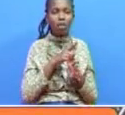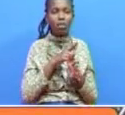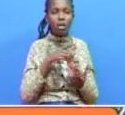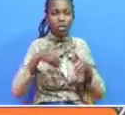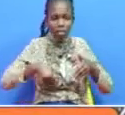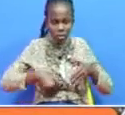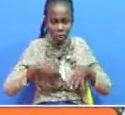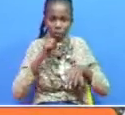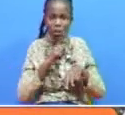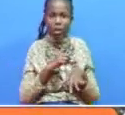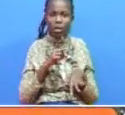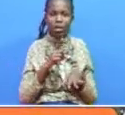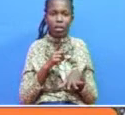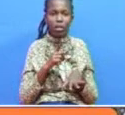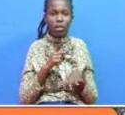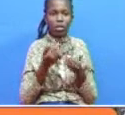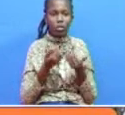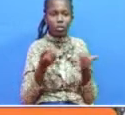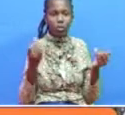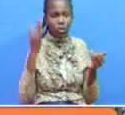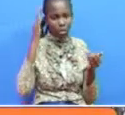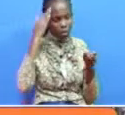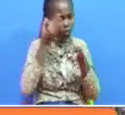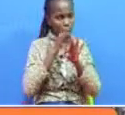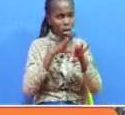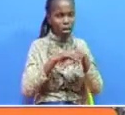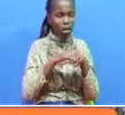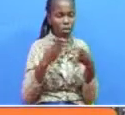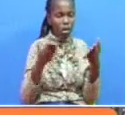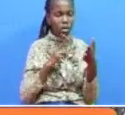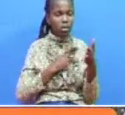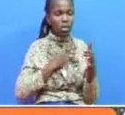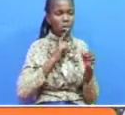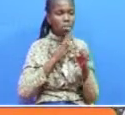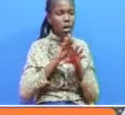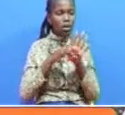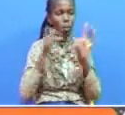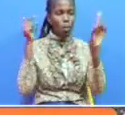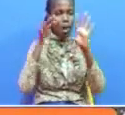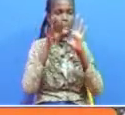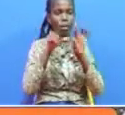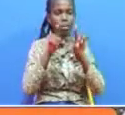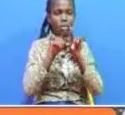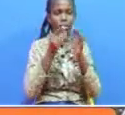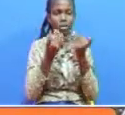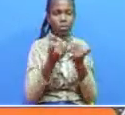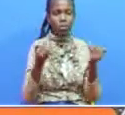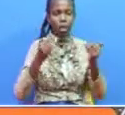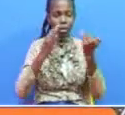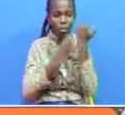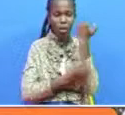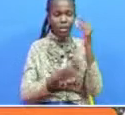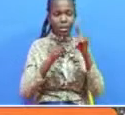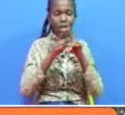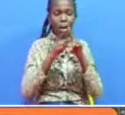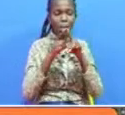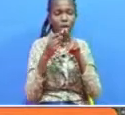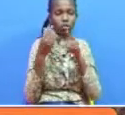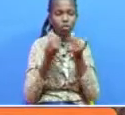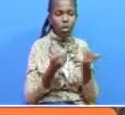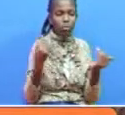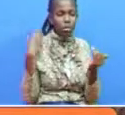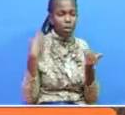si ala sito si kwa atakisomo cha mana, kila tu wadhani ite katika silikali Azimio, nika enda si ala si anja, na si ala si adhi, si